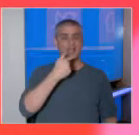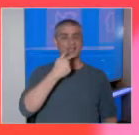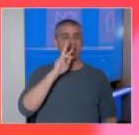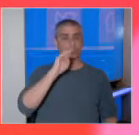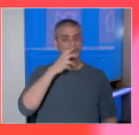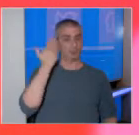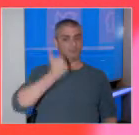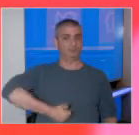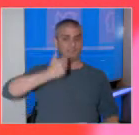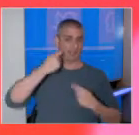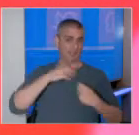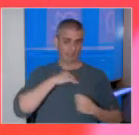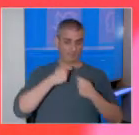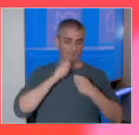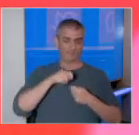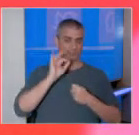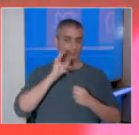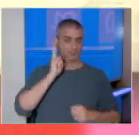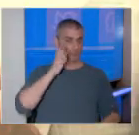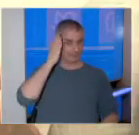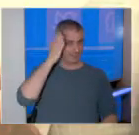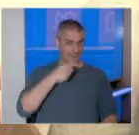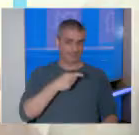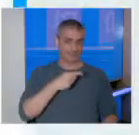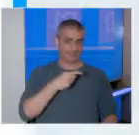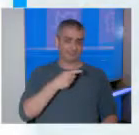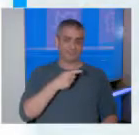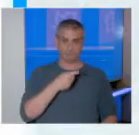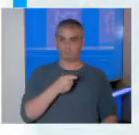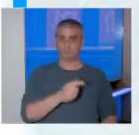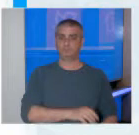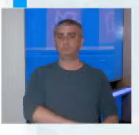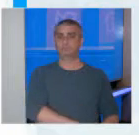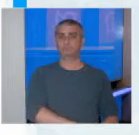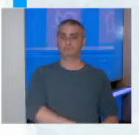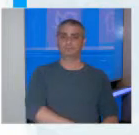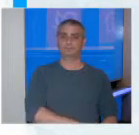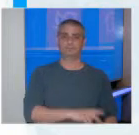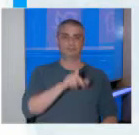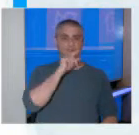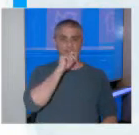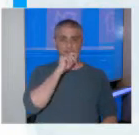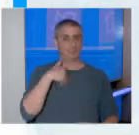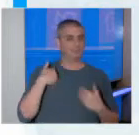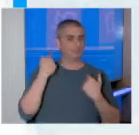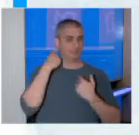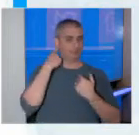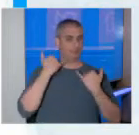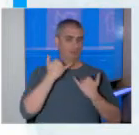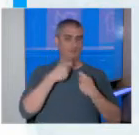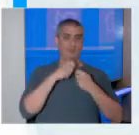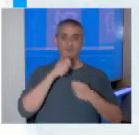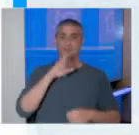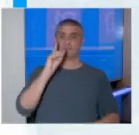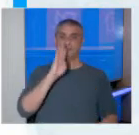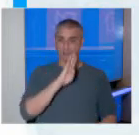שרת הבריאות וחברת כנסת מטעם יש עתיד, כמובן לשעבר, היא צייצה, שמחתי לשמוע עכשיו כי